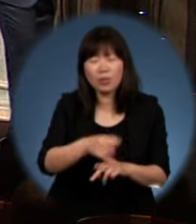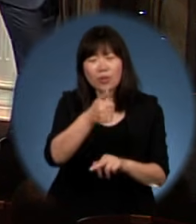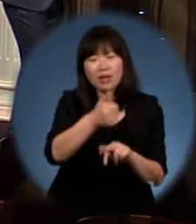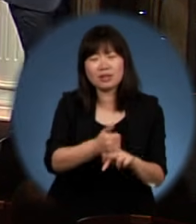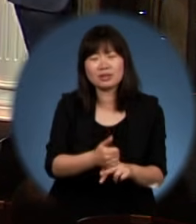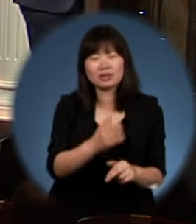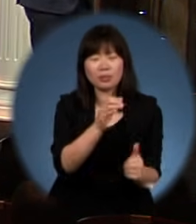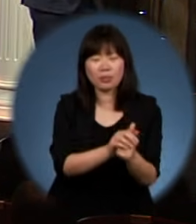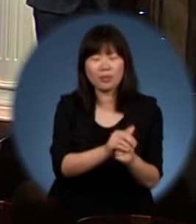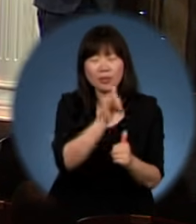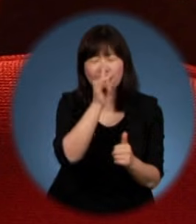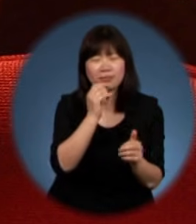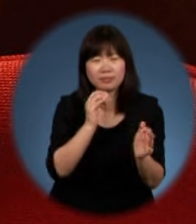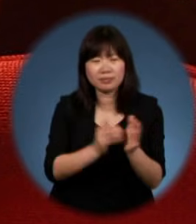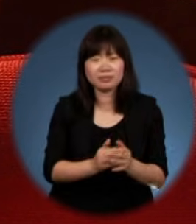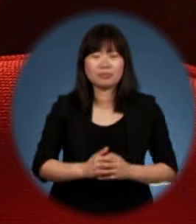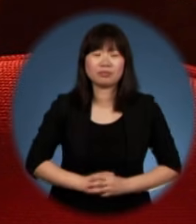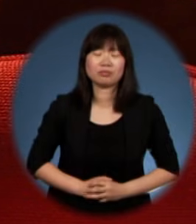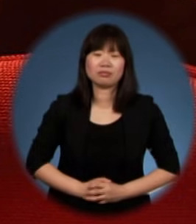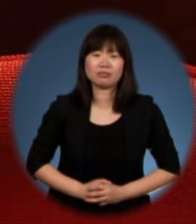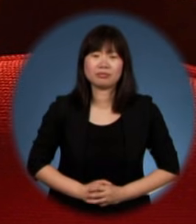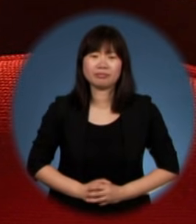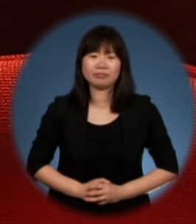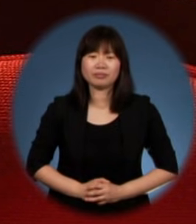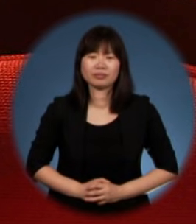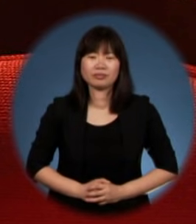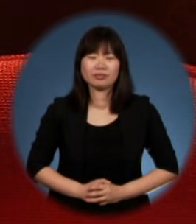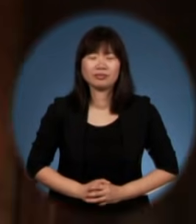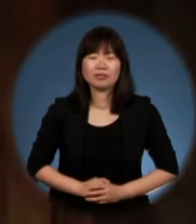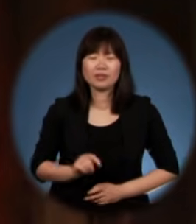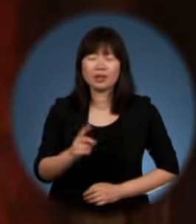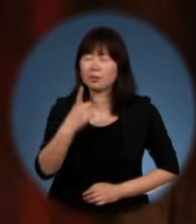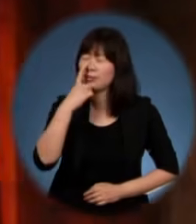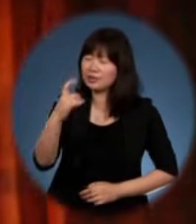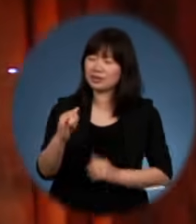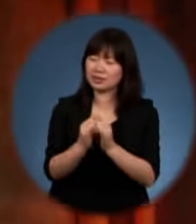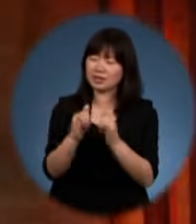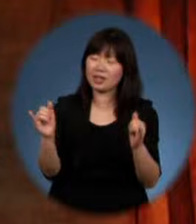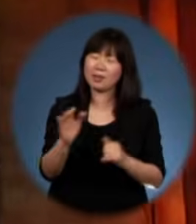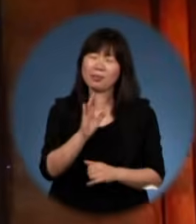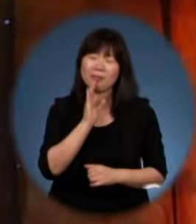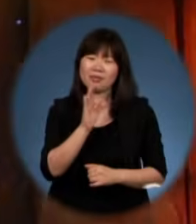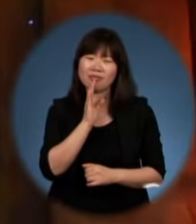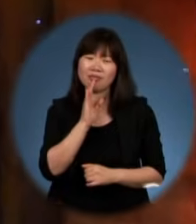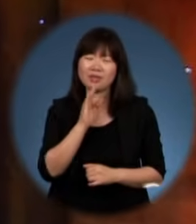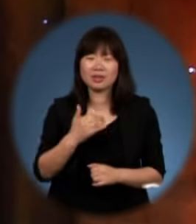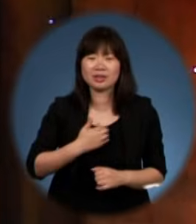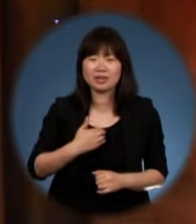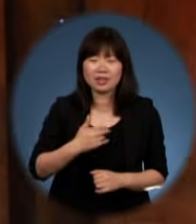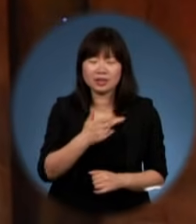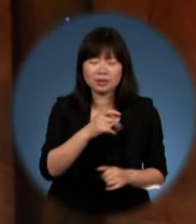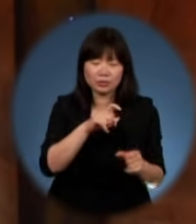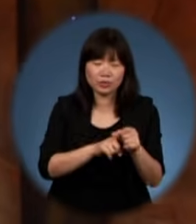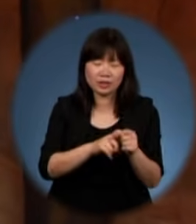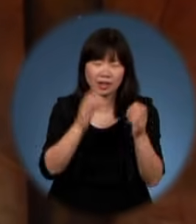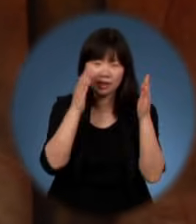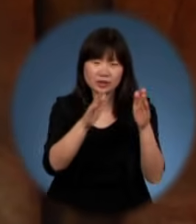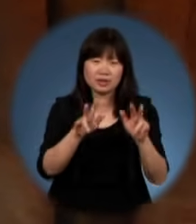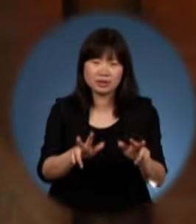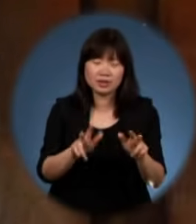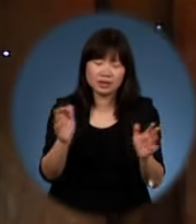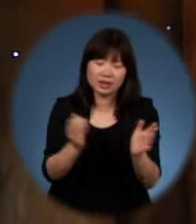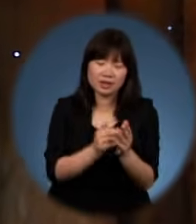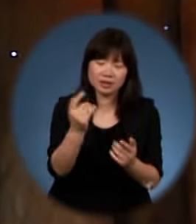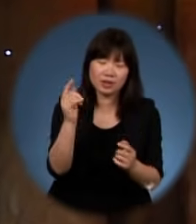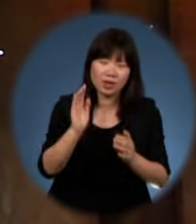몫이다 4 여러분 멋진 사람 아닙니까 내가 큰 목적을 향해서 일까지